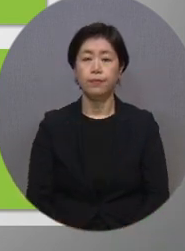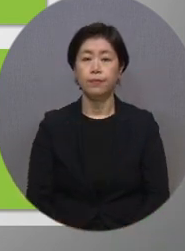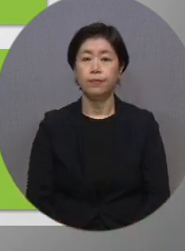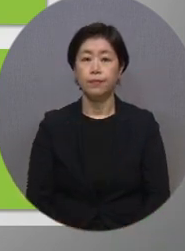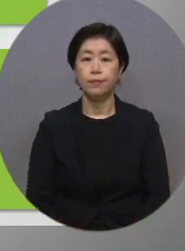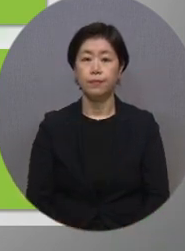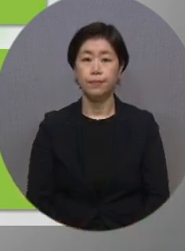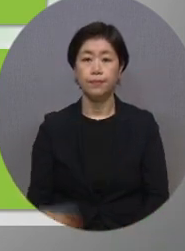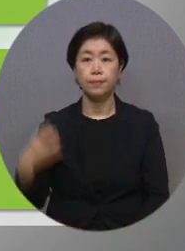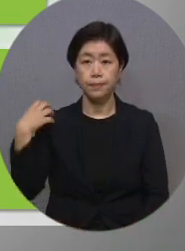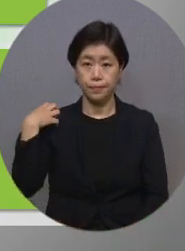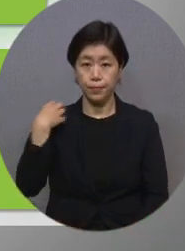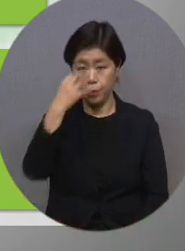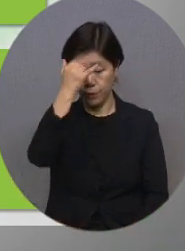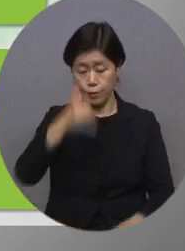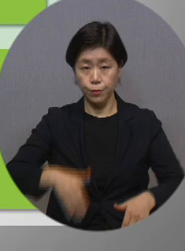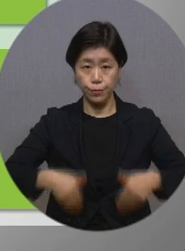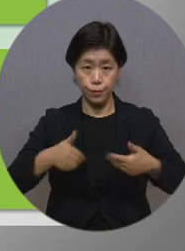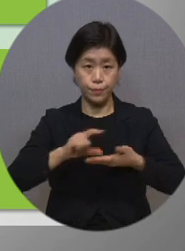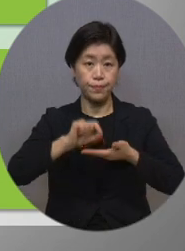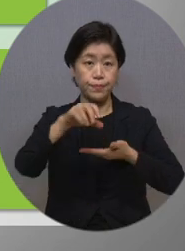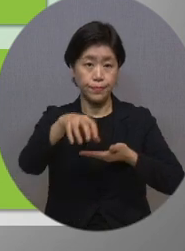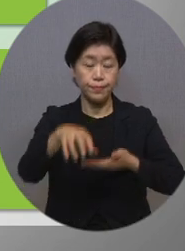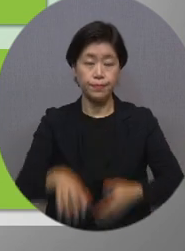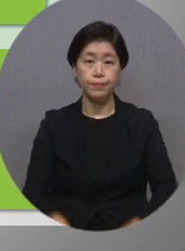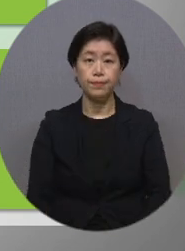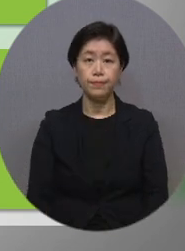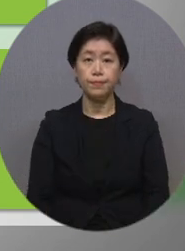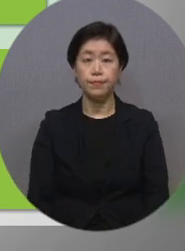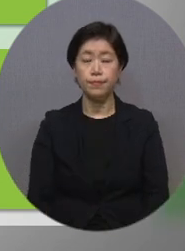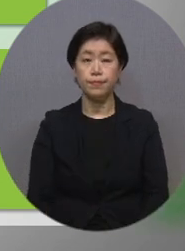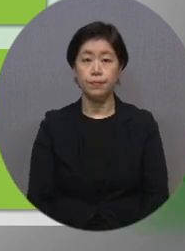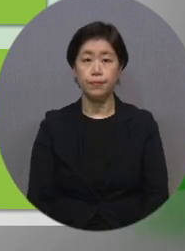채용합니다. 담당 지사는 충남지사입니다.